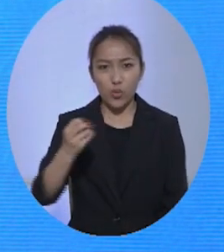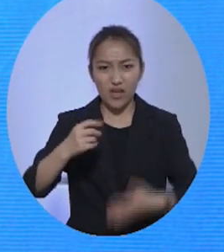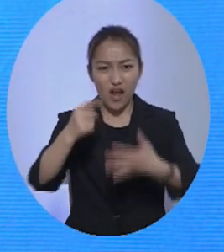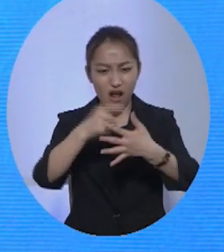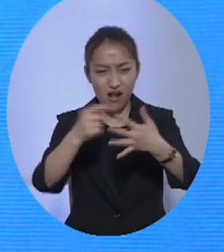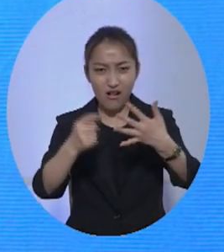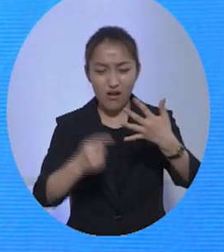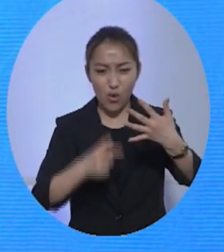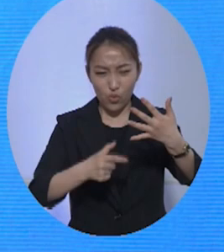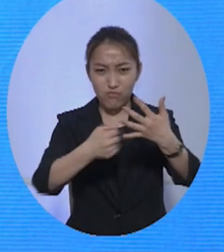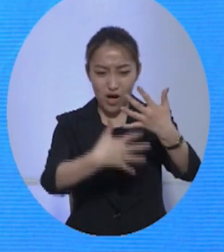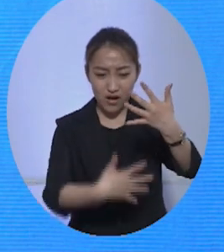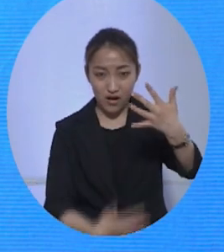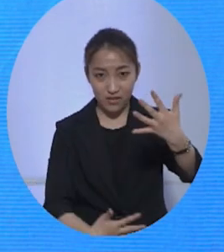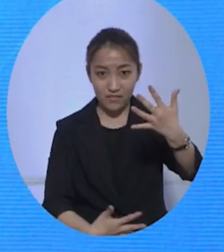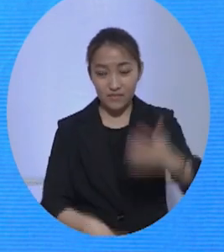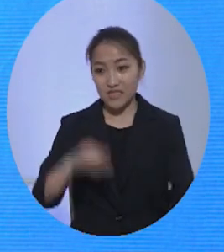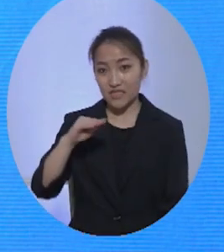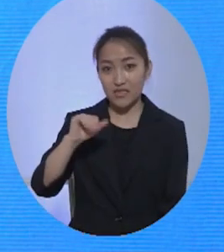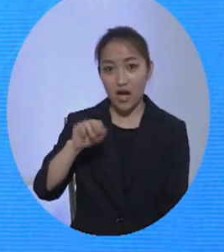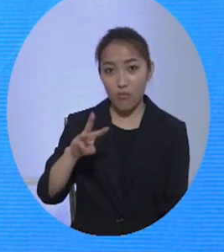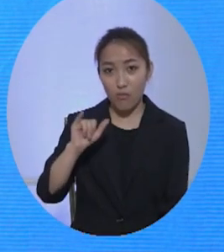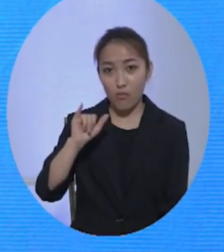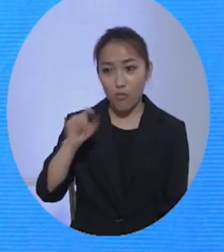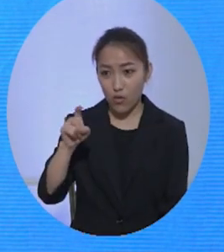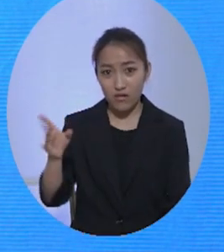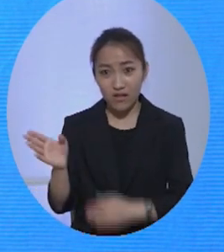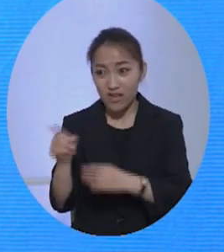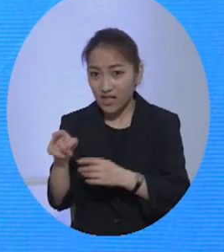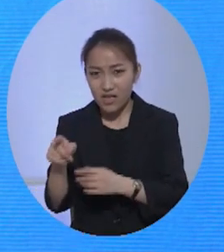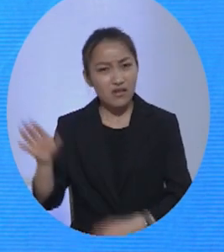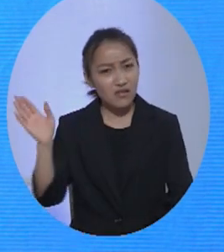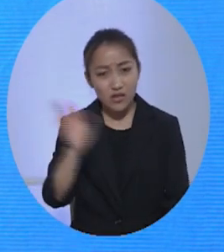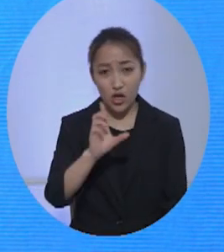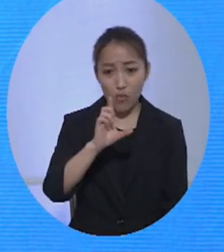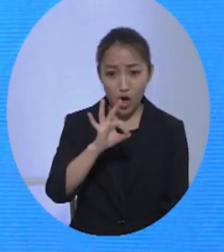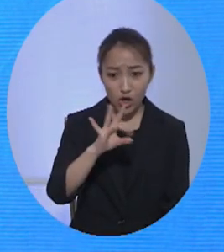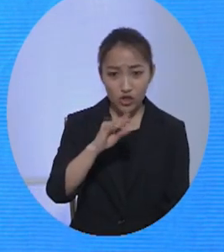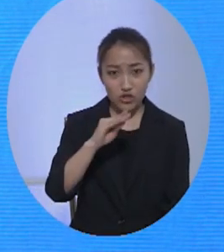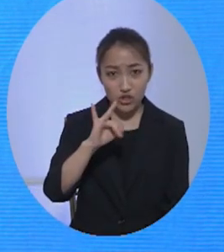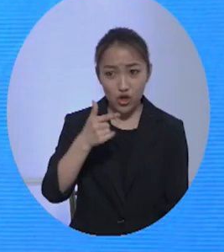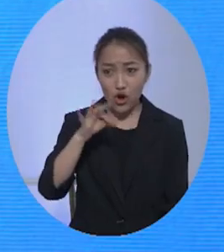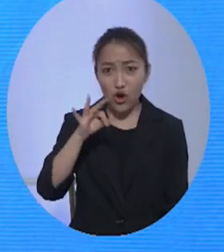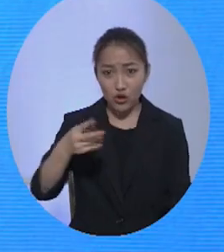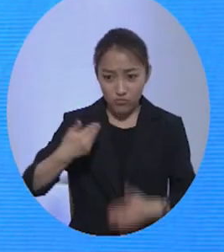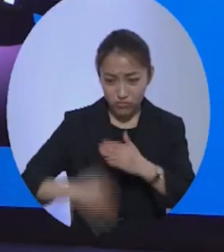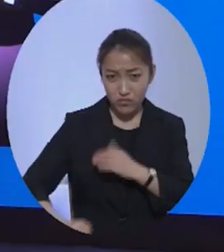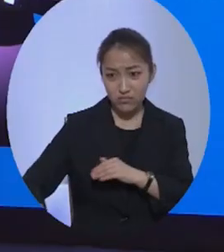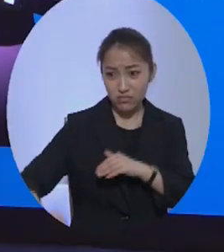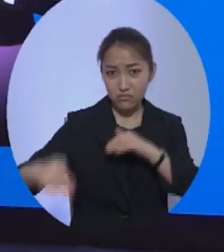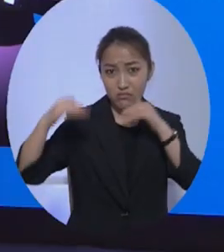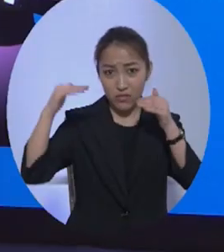Тэр үтгэл жамуухыг өвтөх төртөл үгүй ээ. Боржин овог тийм үү? Нэг ихийн хөвлийгээс төрсэн учраас жадран овог